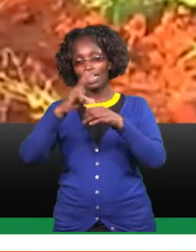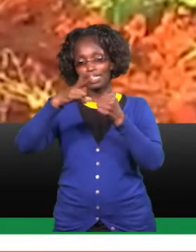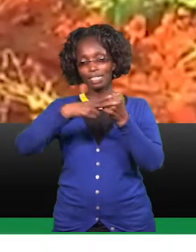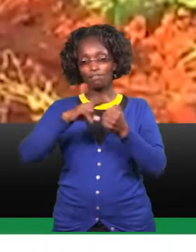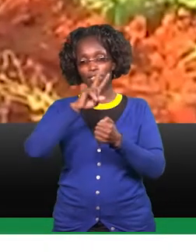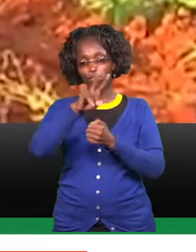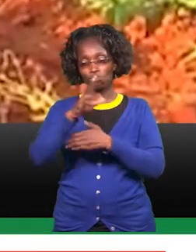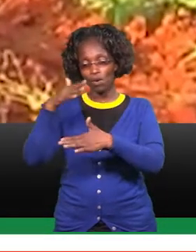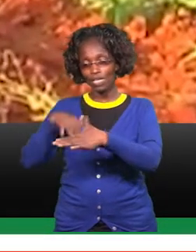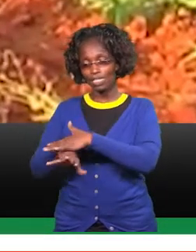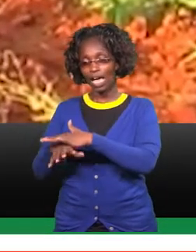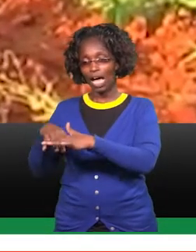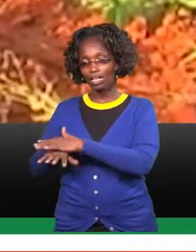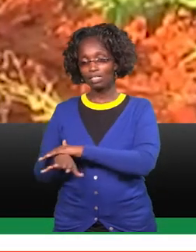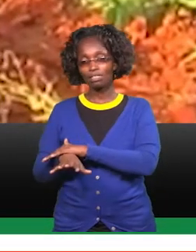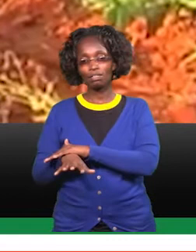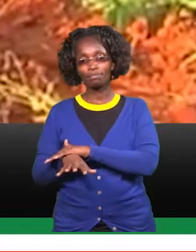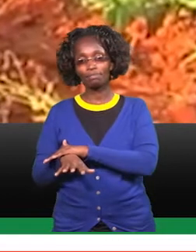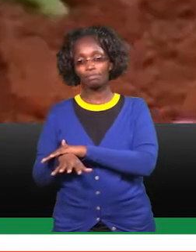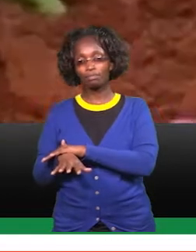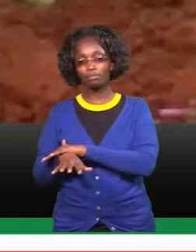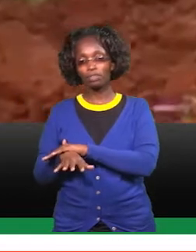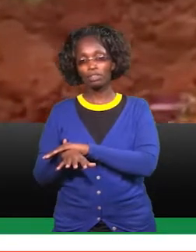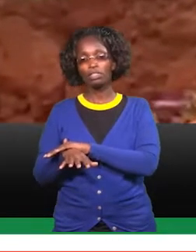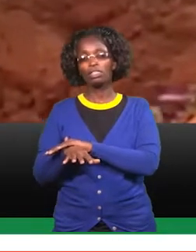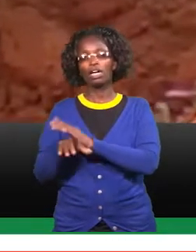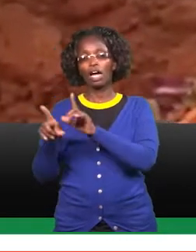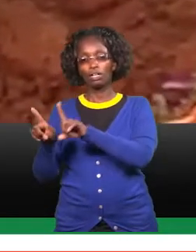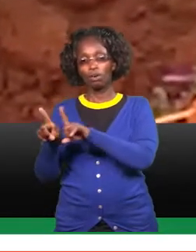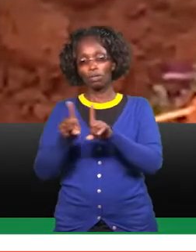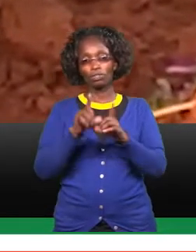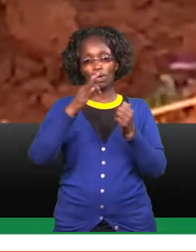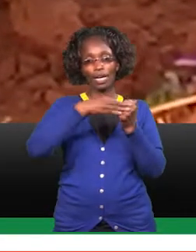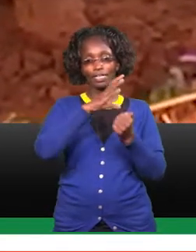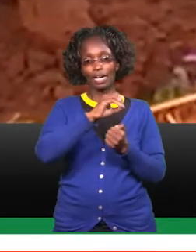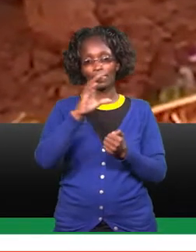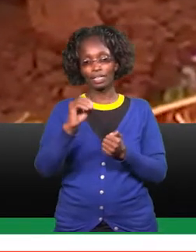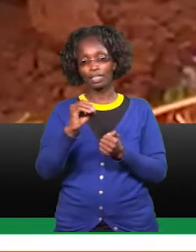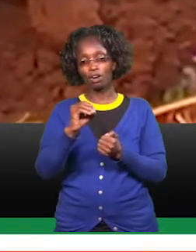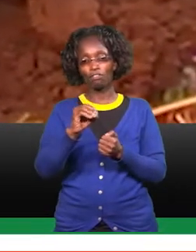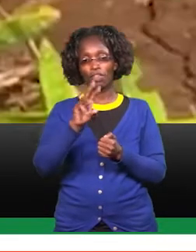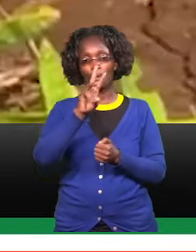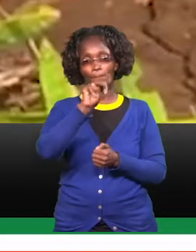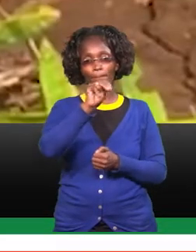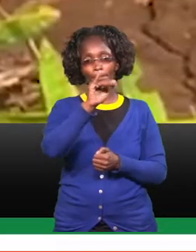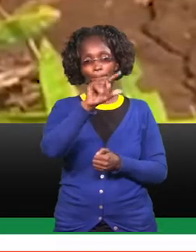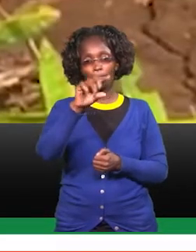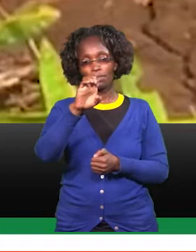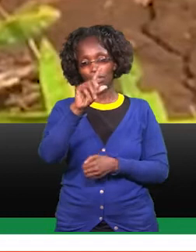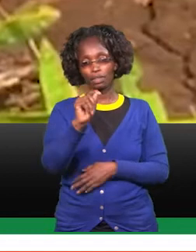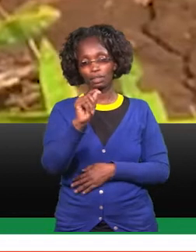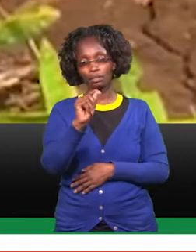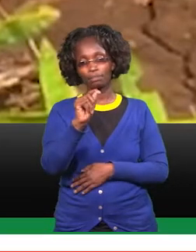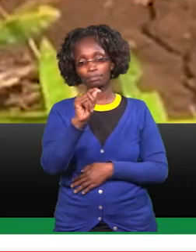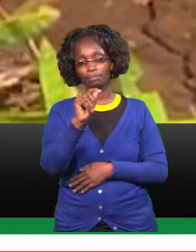kupata magunia 73 ya mbegu za njugu na kilo 800 ya mtama. Mbegu